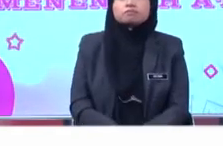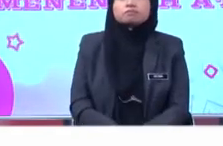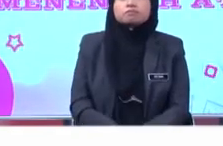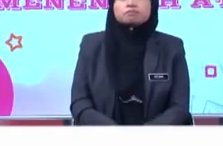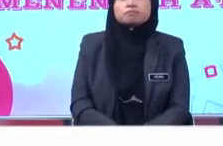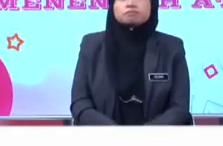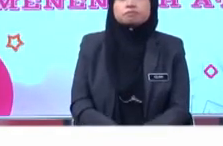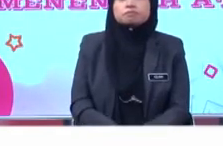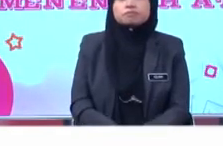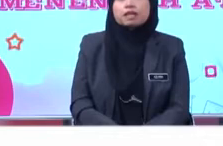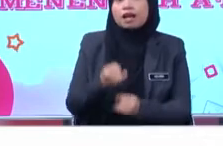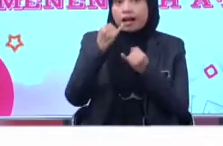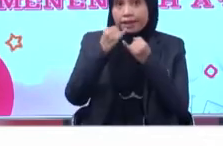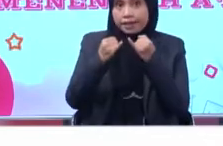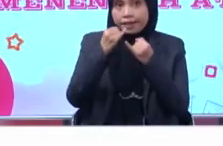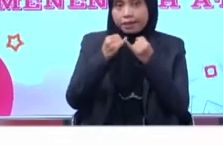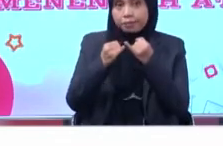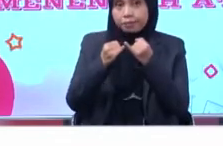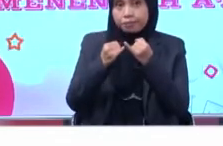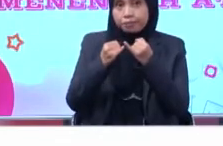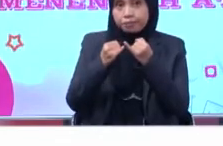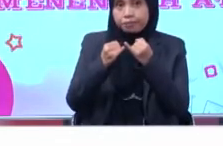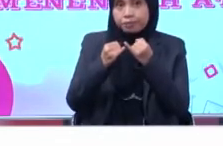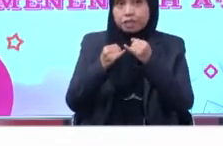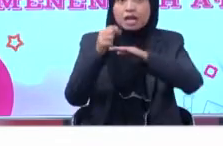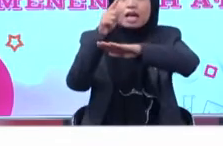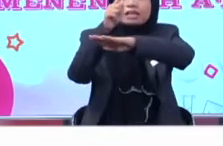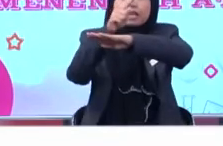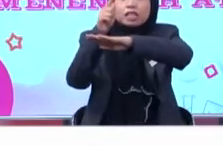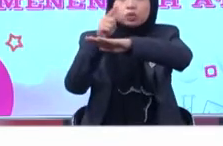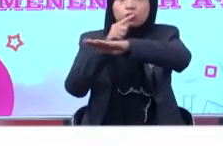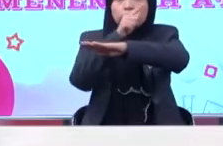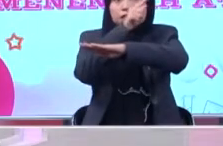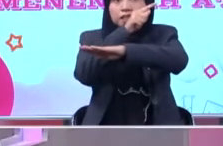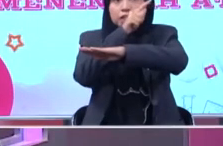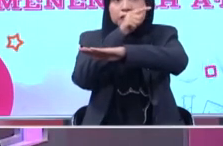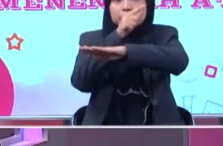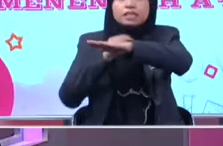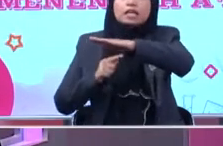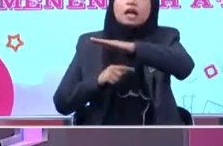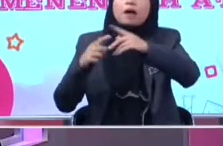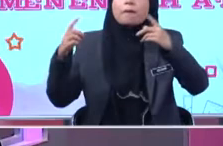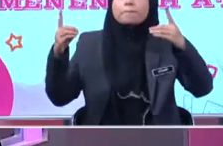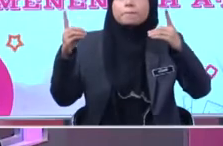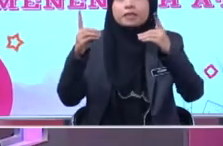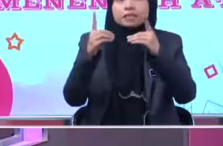psikometri gejala sekali kita the yaitu tanwin betul mangrove syein